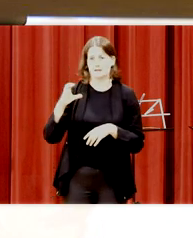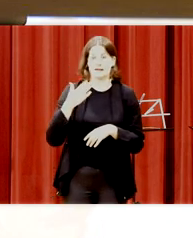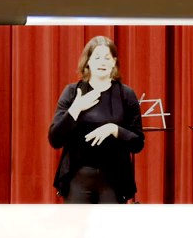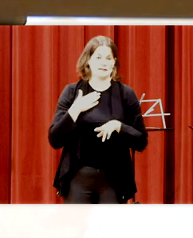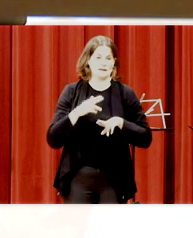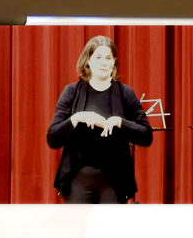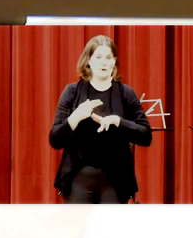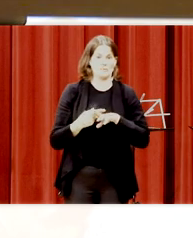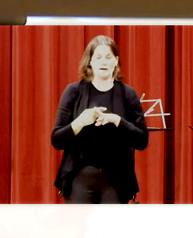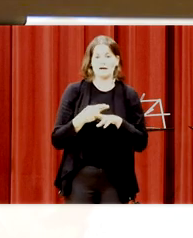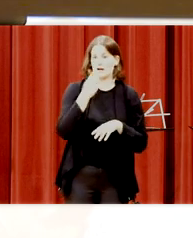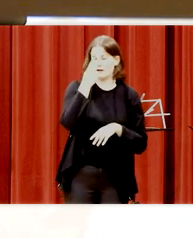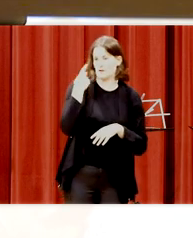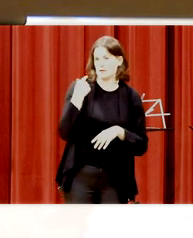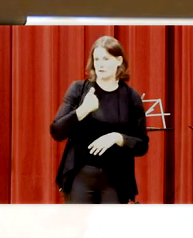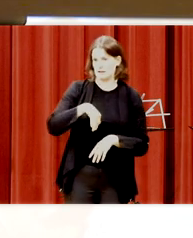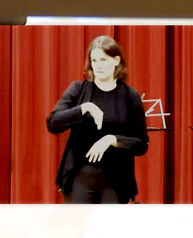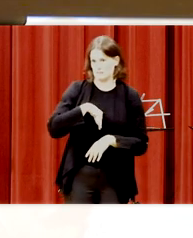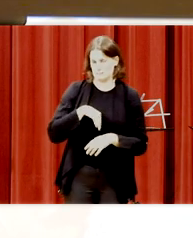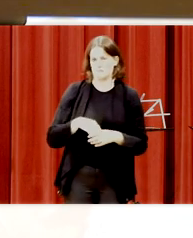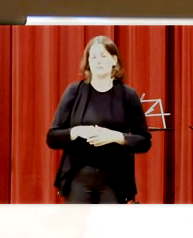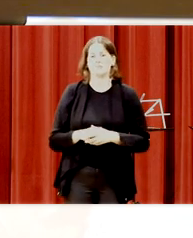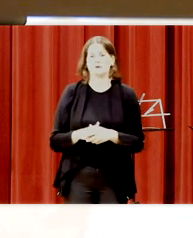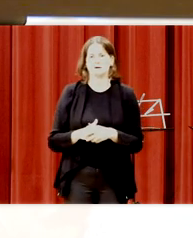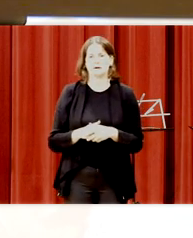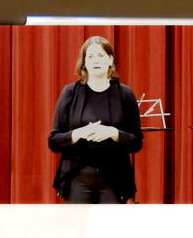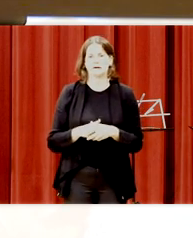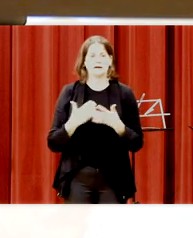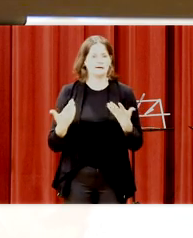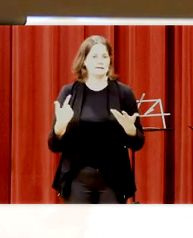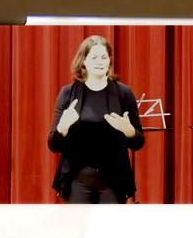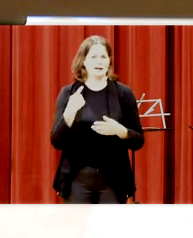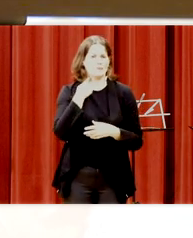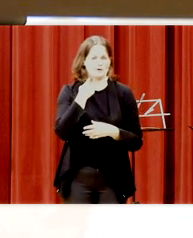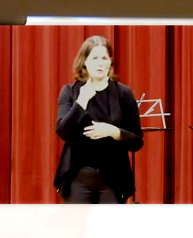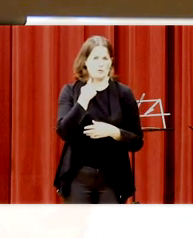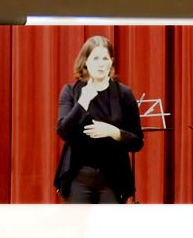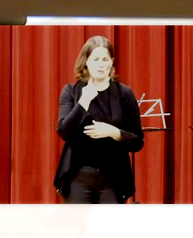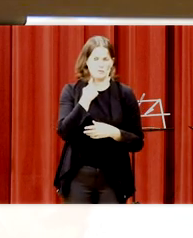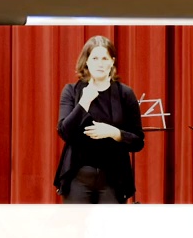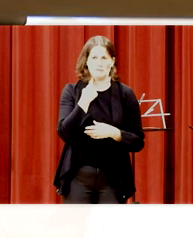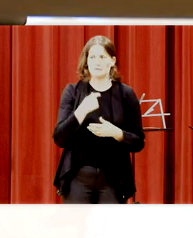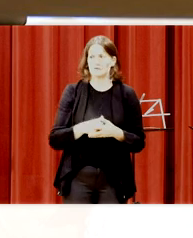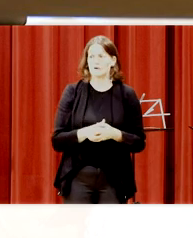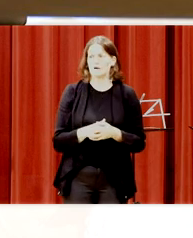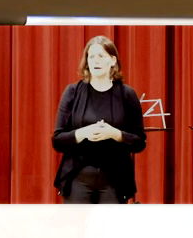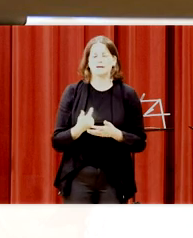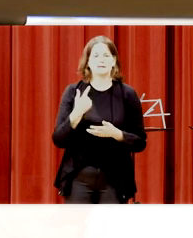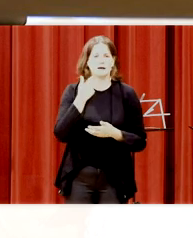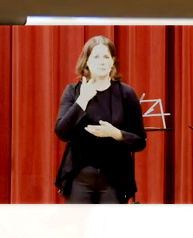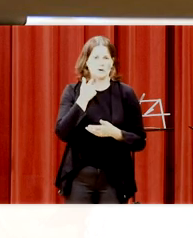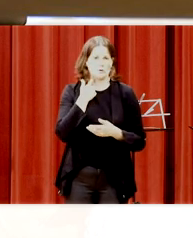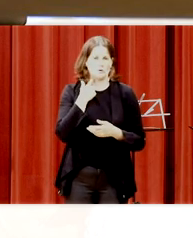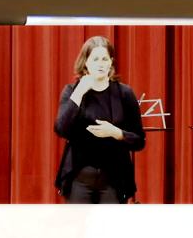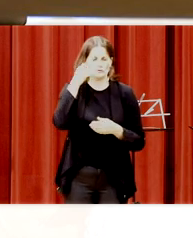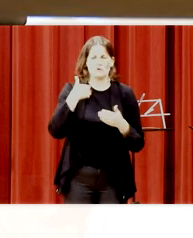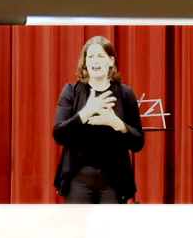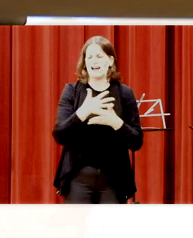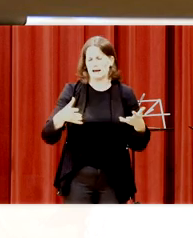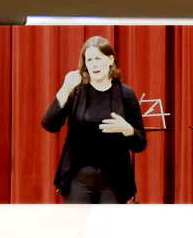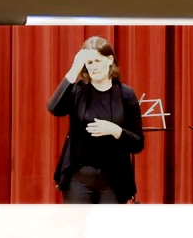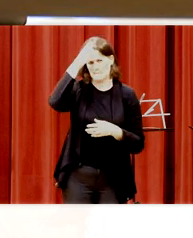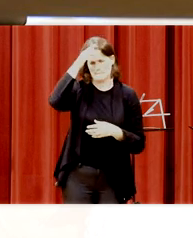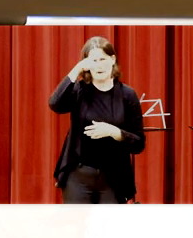una gran ment per la ciència i ell s'ha perdut aquesta transformació de la intel·ligència artificial que li hagués fet moltíssima gràcia. Perquè a casa no vèiem només